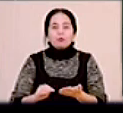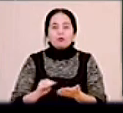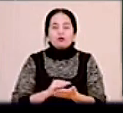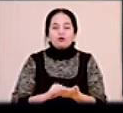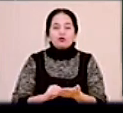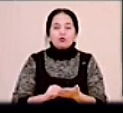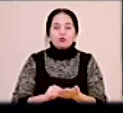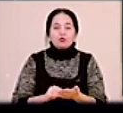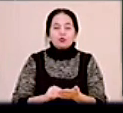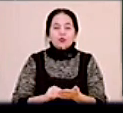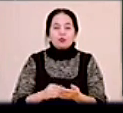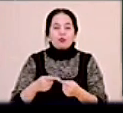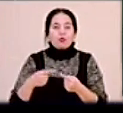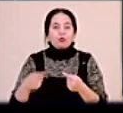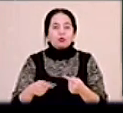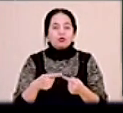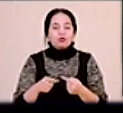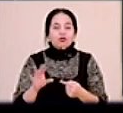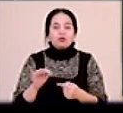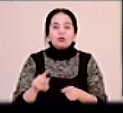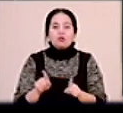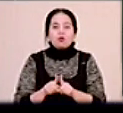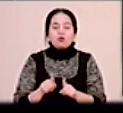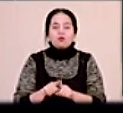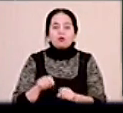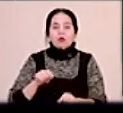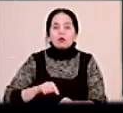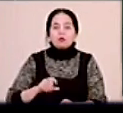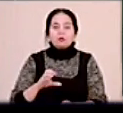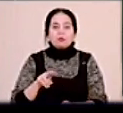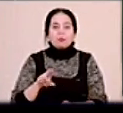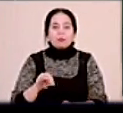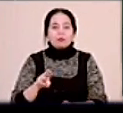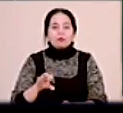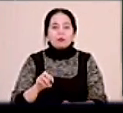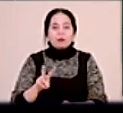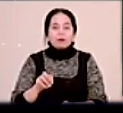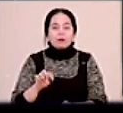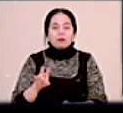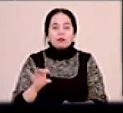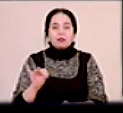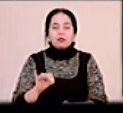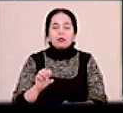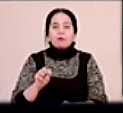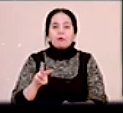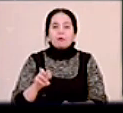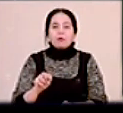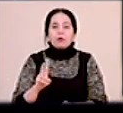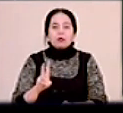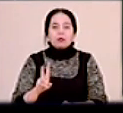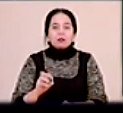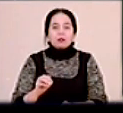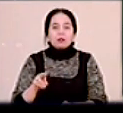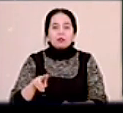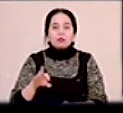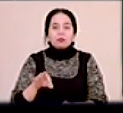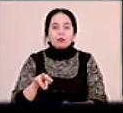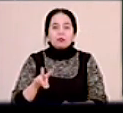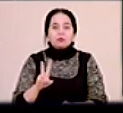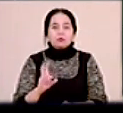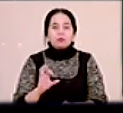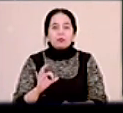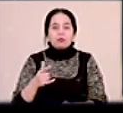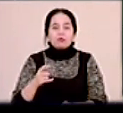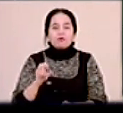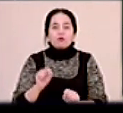Напишите отличие и схожесть в характерах Спитамена и Александра Македонского. Вы можете это